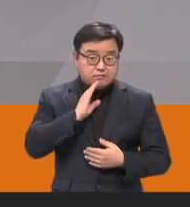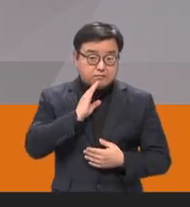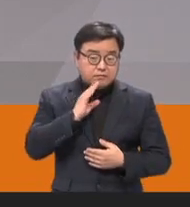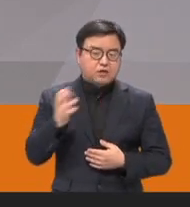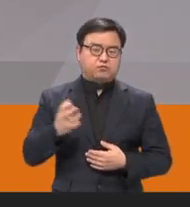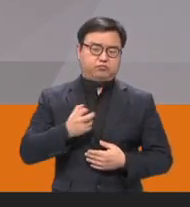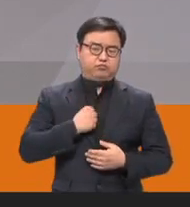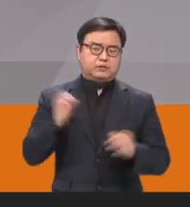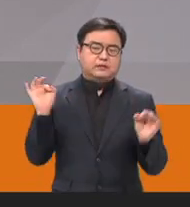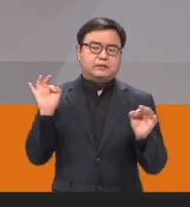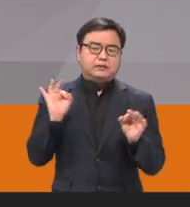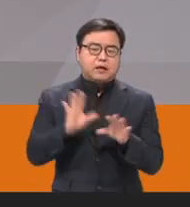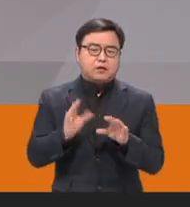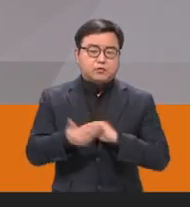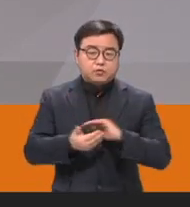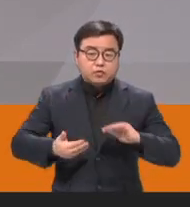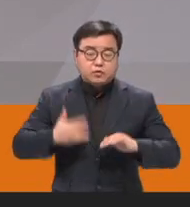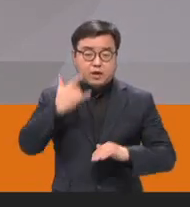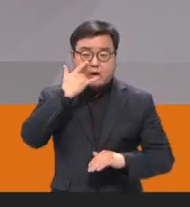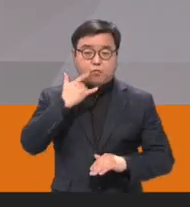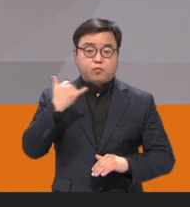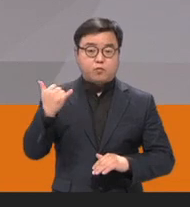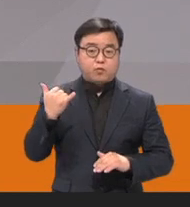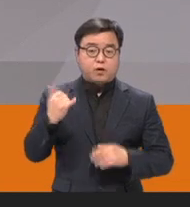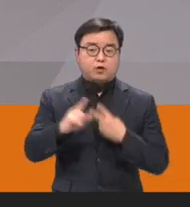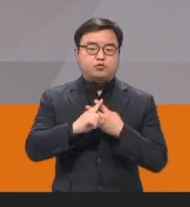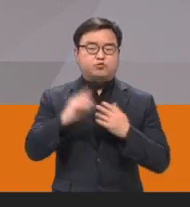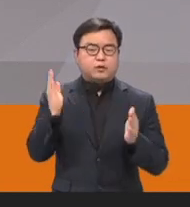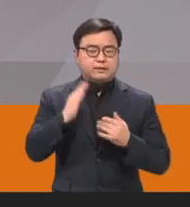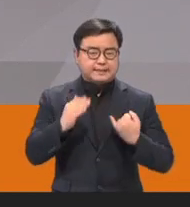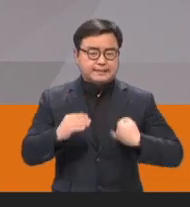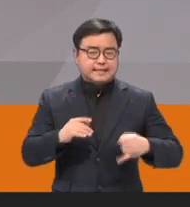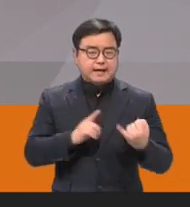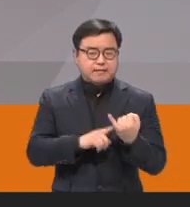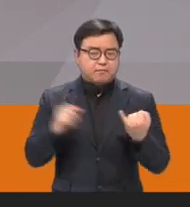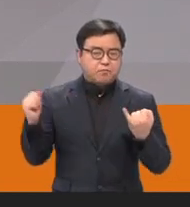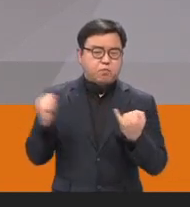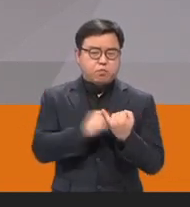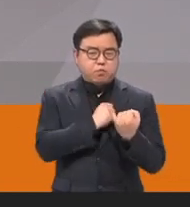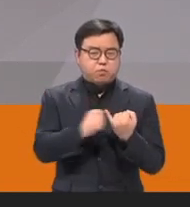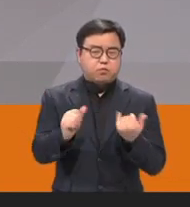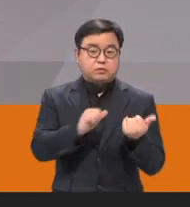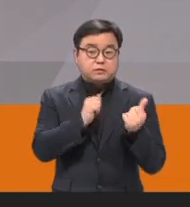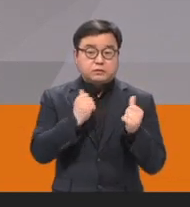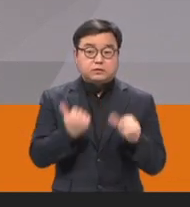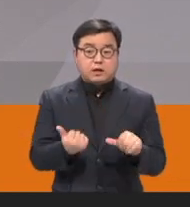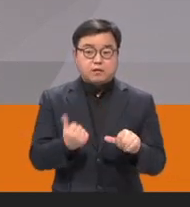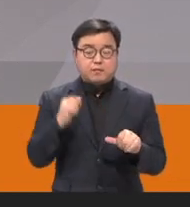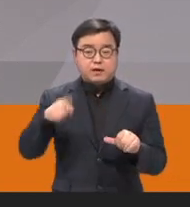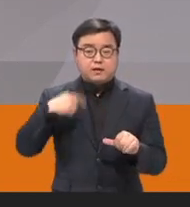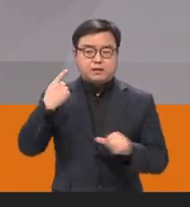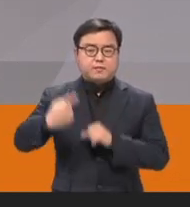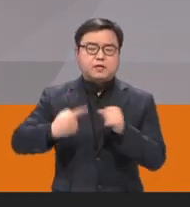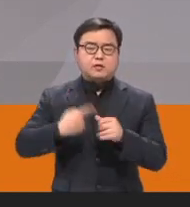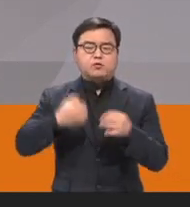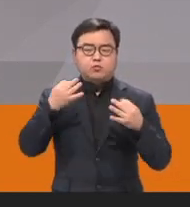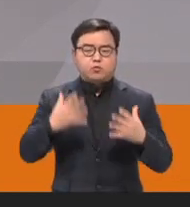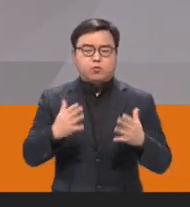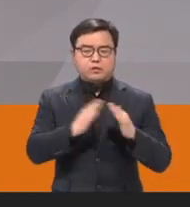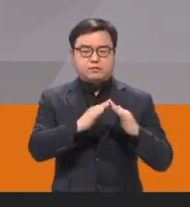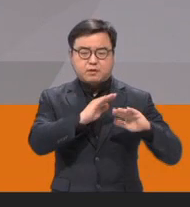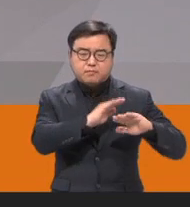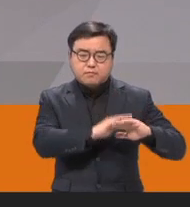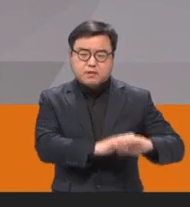이번엔 부모가 중학생인 딸을 폭행해 사망에 이르게 한 뒤 그 시신을 1년 가까이 방치해